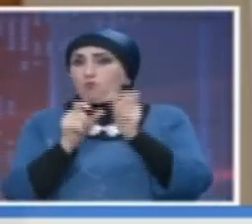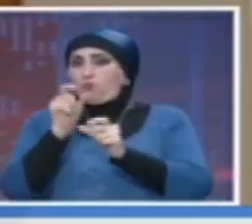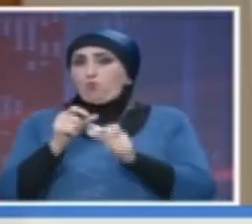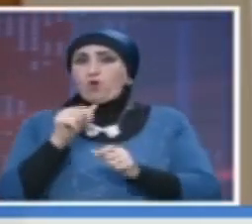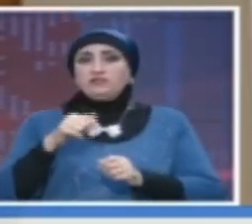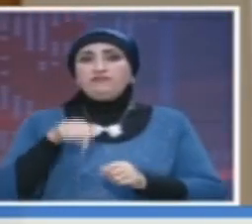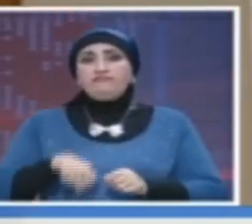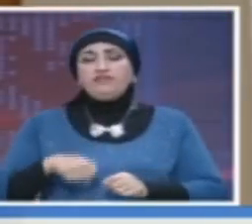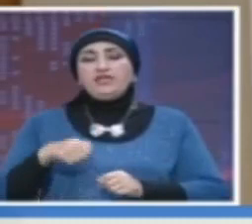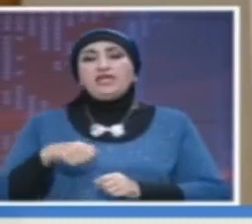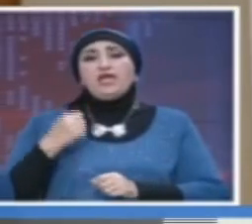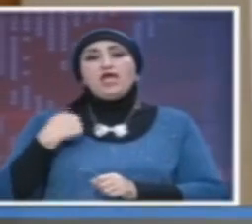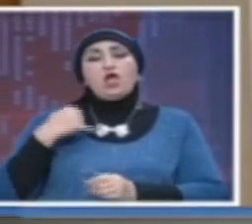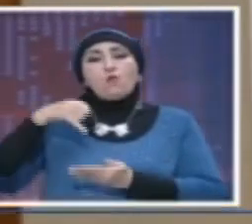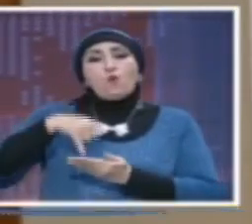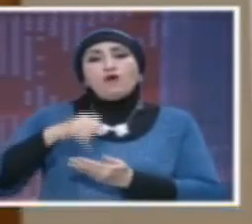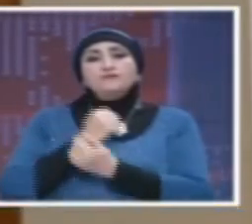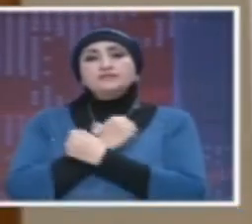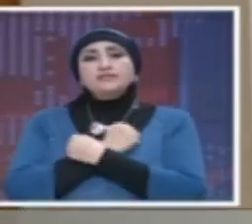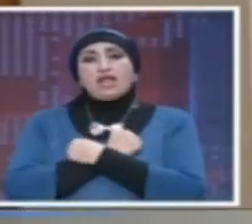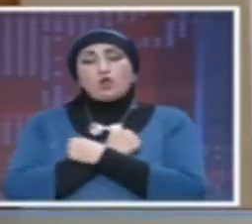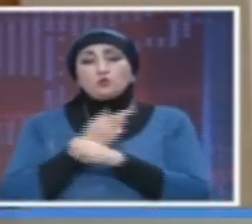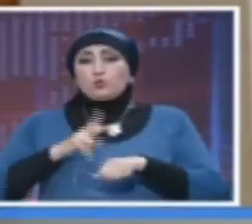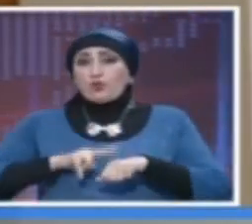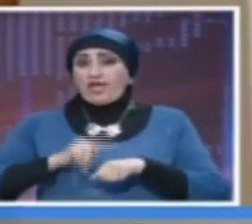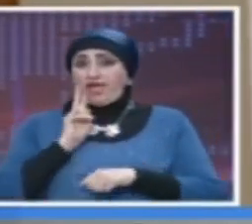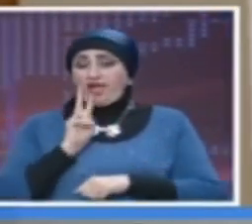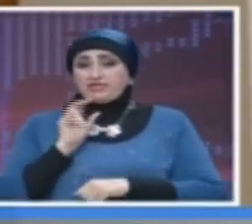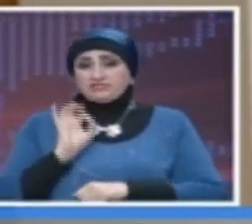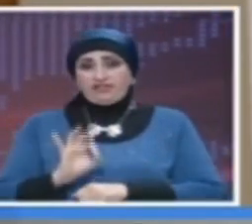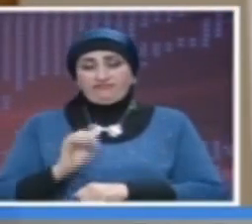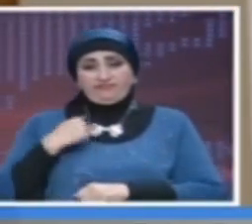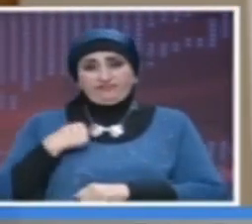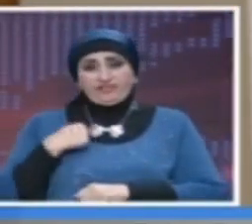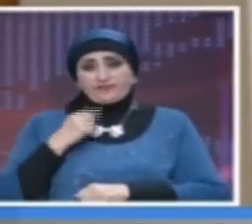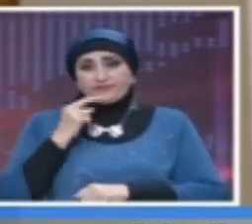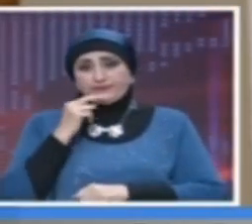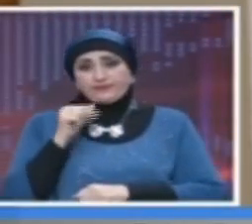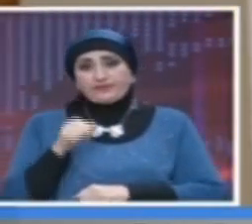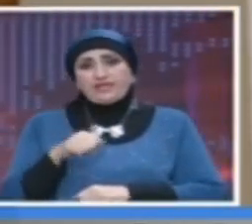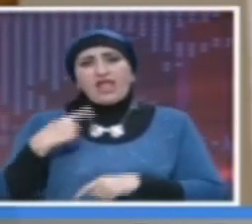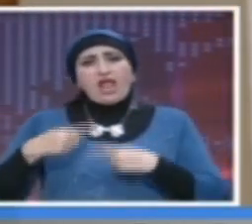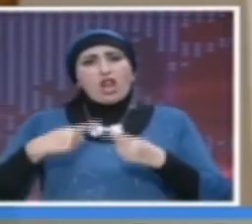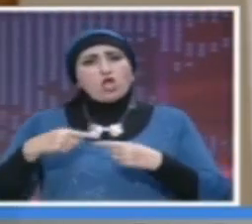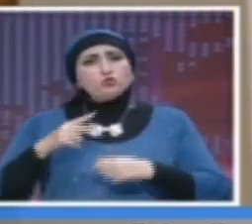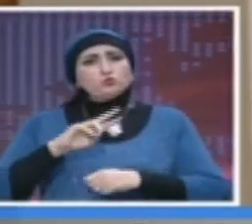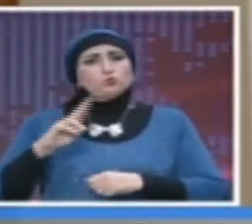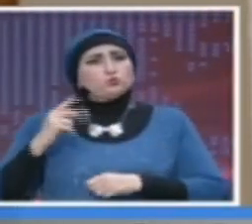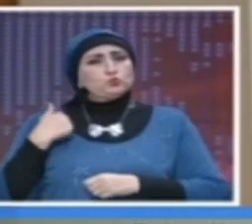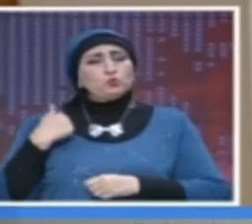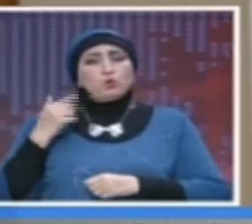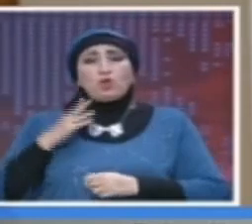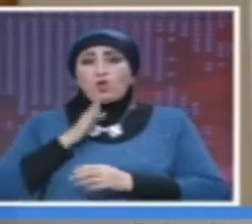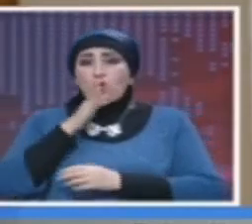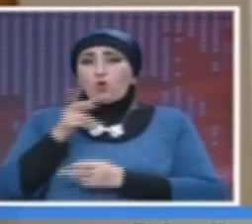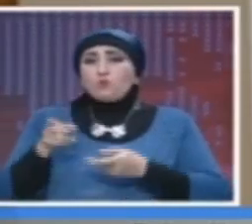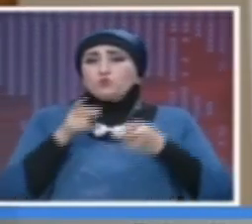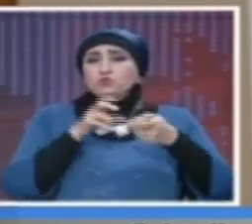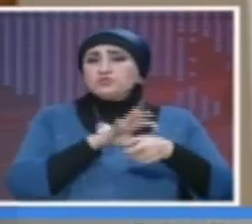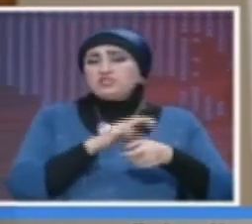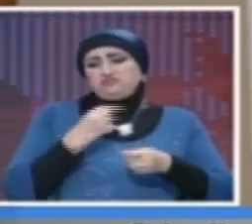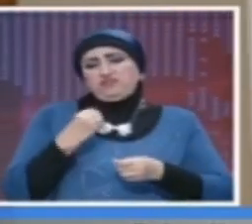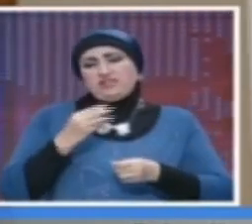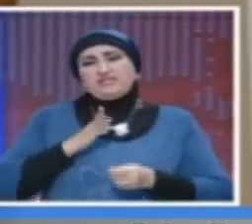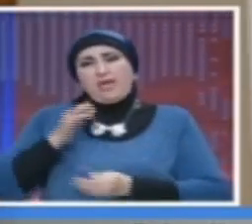بمحافظة الأقصر. وطبعا هنا المنتفع متعود على ان هو يتحرك على طول على المستشفى، لسه مش